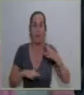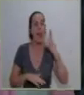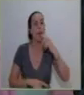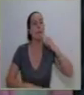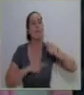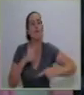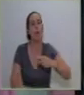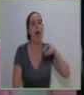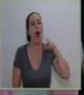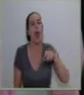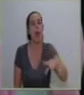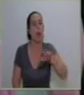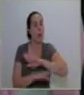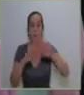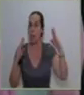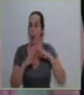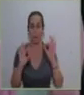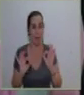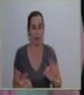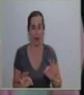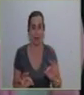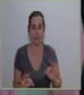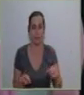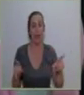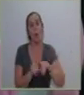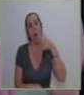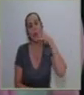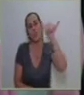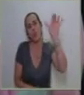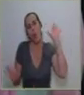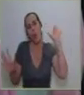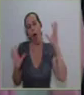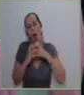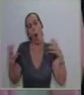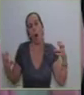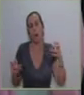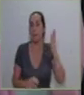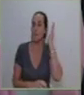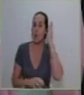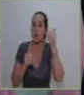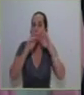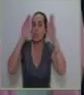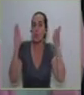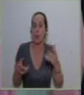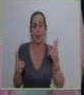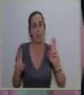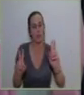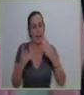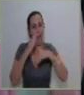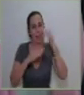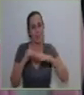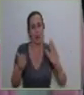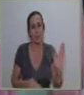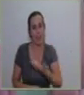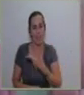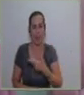ו-40 שנה הם הלכו בלי בית של ממש, הם, כמו בטיול שנתי ארוך הם היו, ואתה יודע, הם ישנו בסוכות שקל לבנות ולפרק. אני